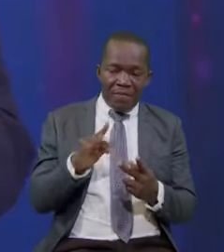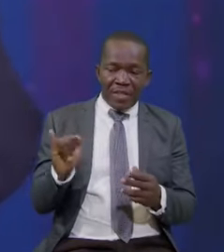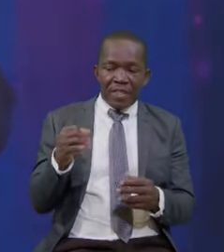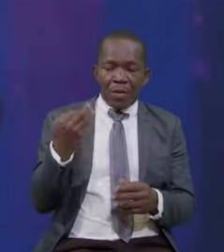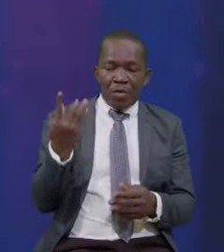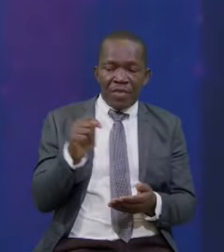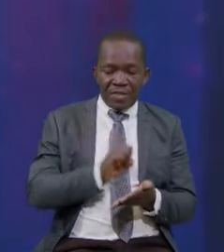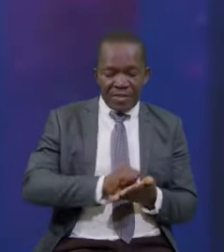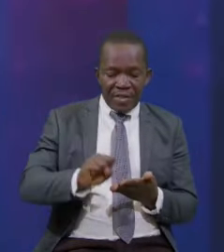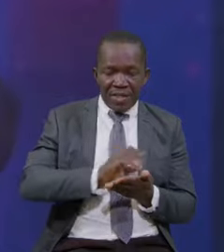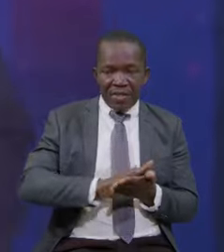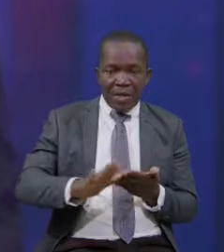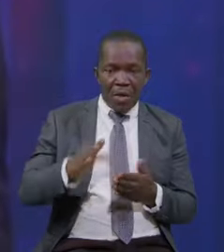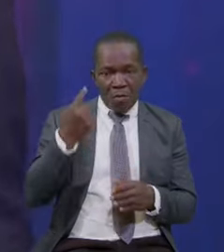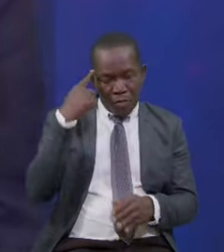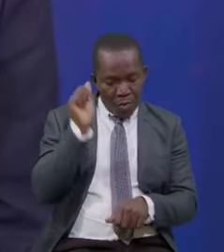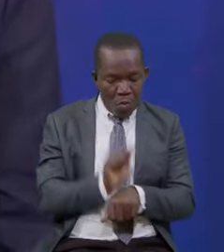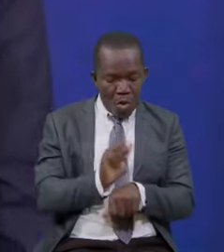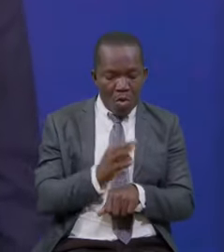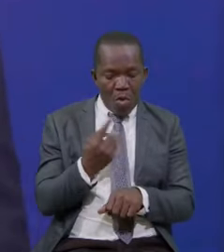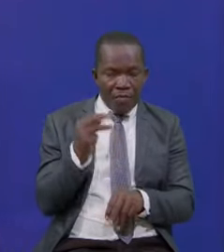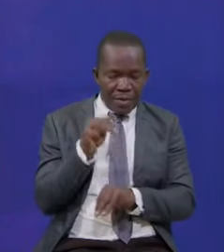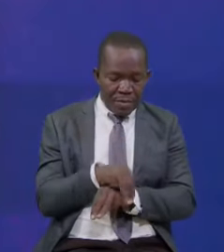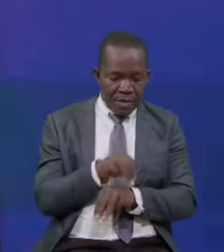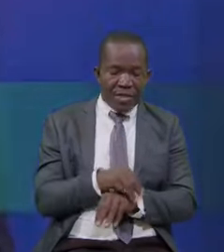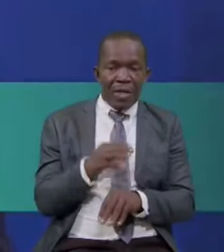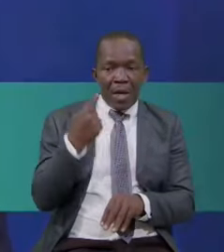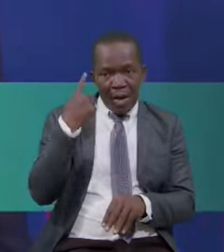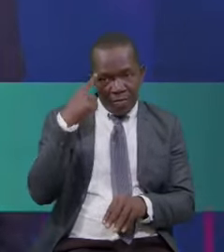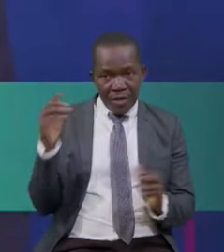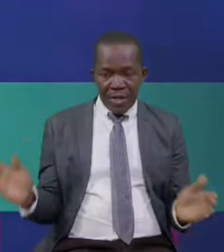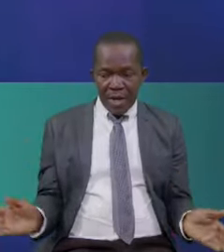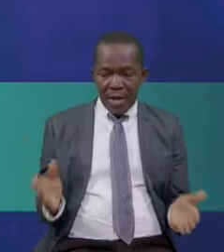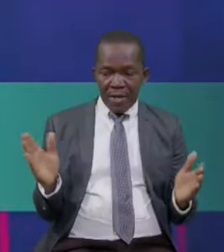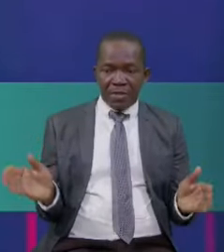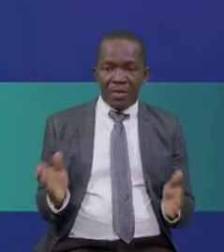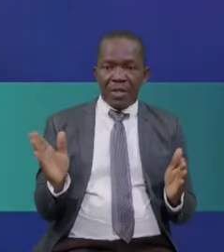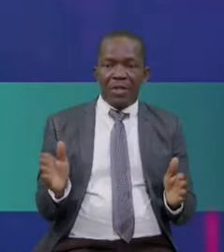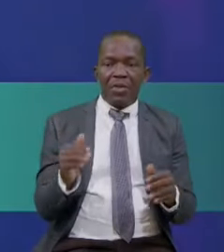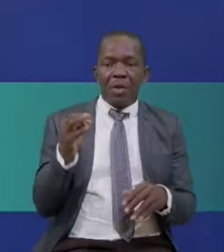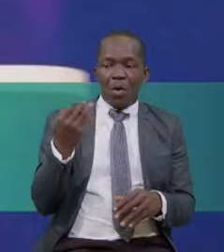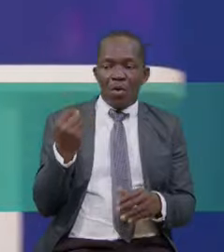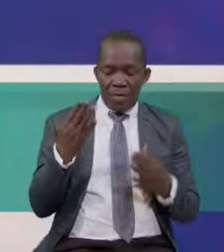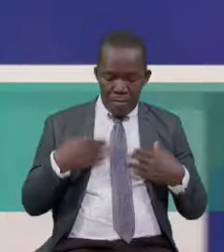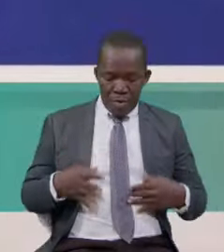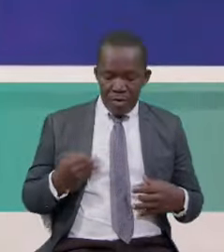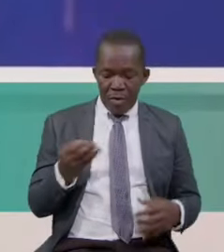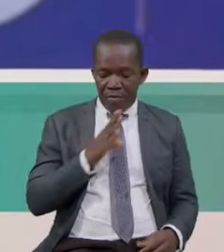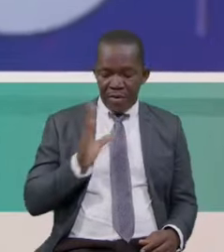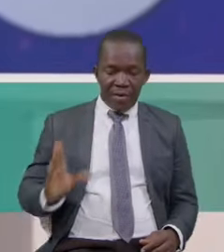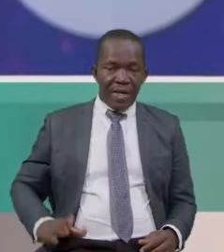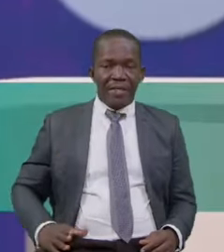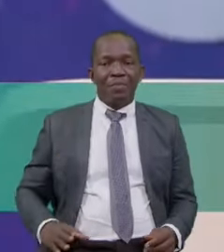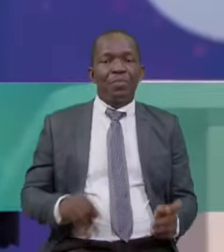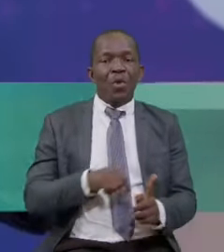ministère et de l'édification du Corps de Christ maintenant quand Dieu t'a donné